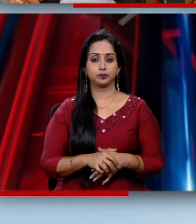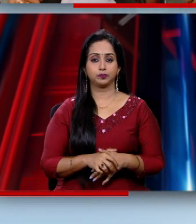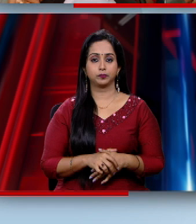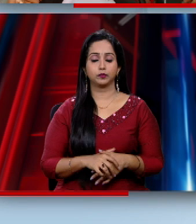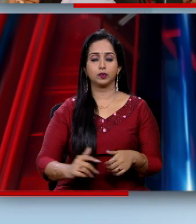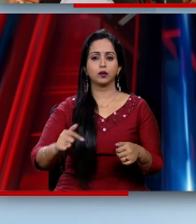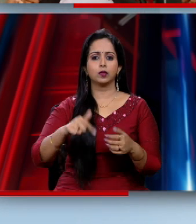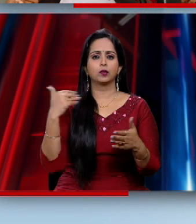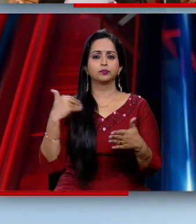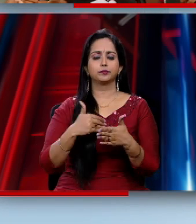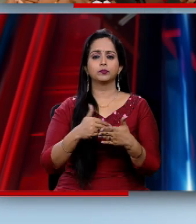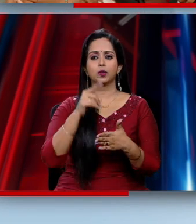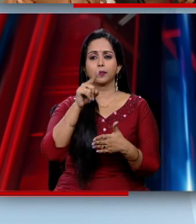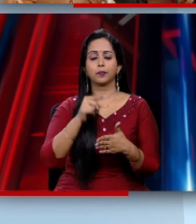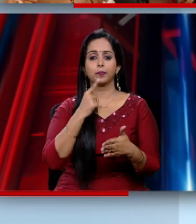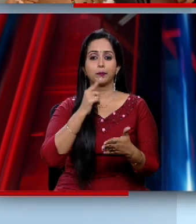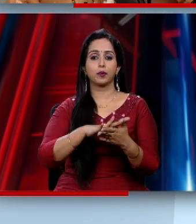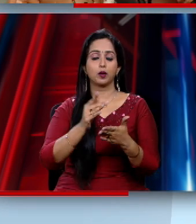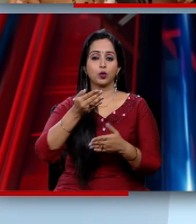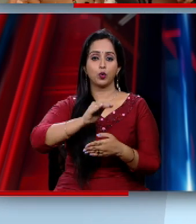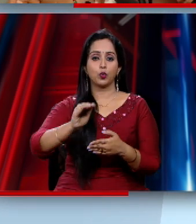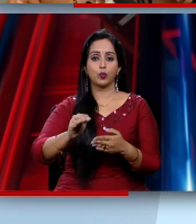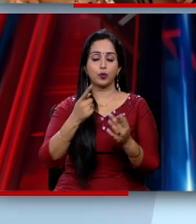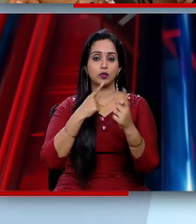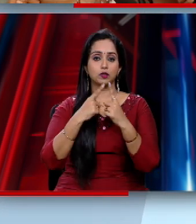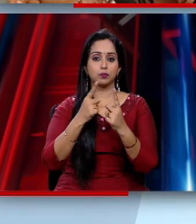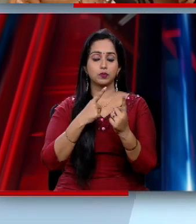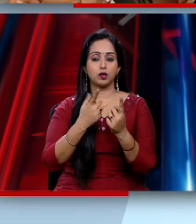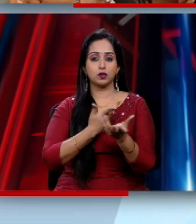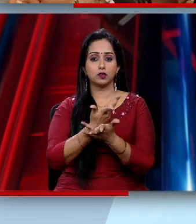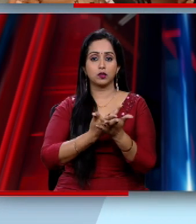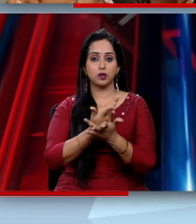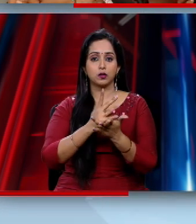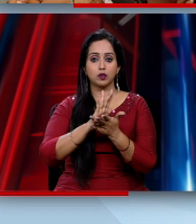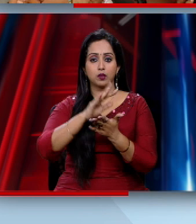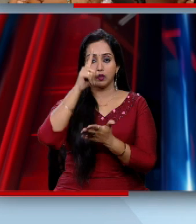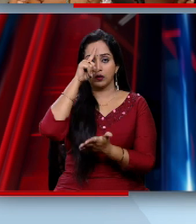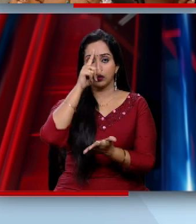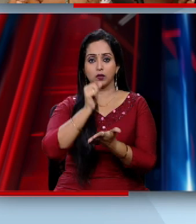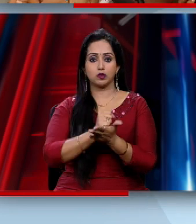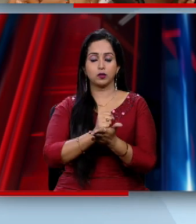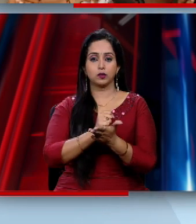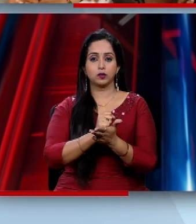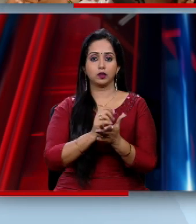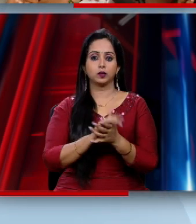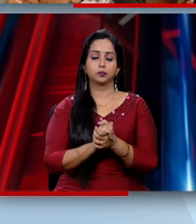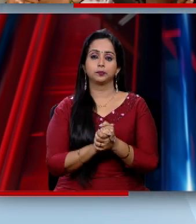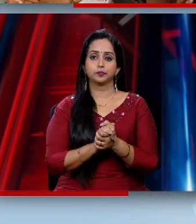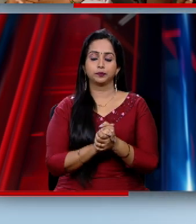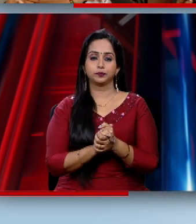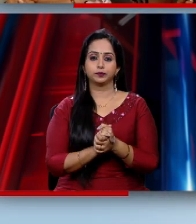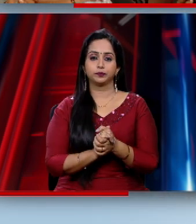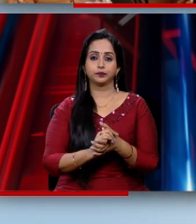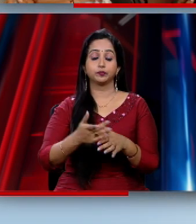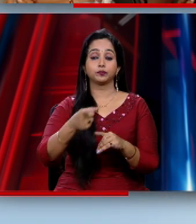ഇത്രയും കാര്യങ്ങളാണ് കുട്ടികളുമായിട്ടുള്ള ചർച്ചയിൽ ധാരണയിൽ എത്തിച്ചേർന്നിട്ടുള്ളത്. ഈ